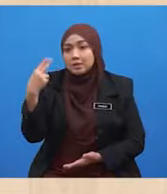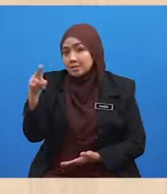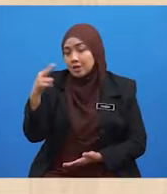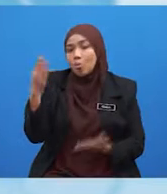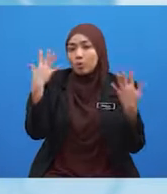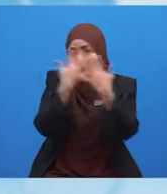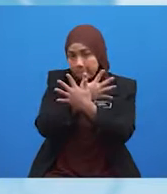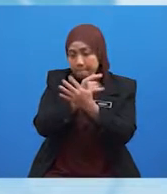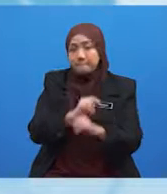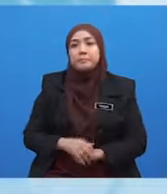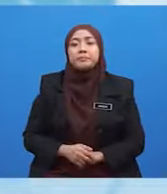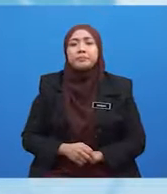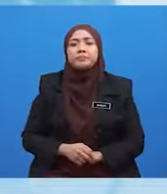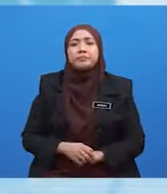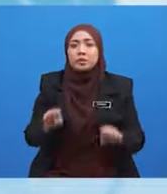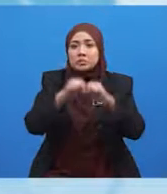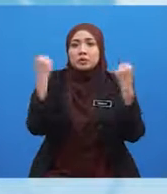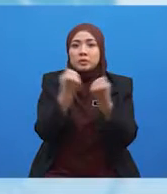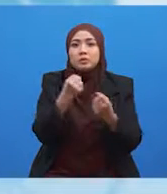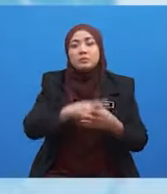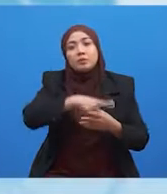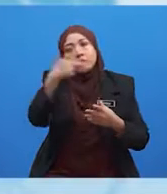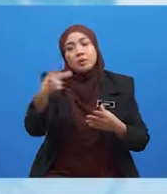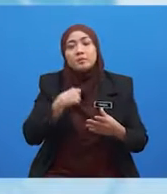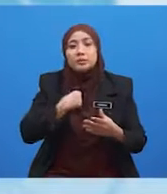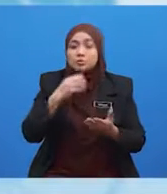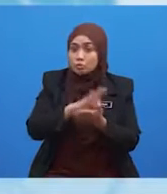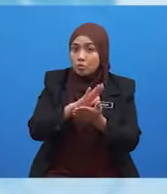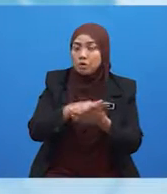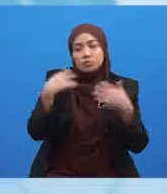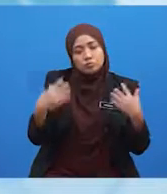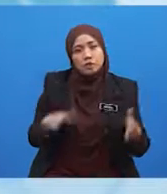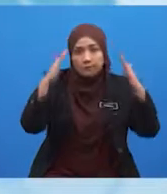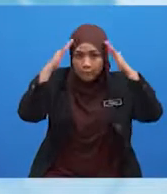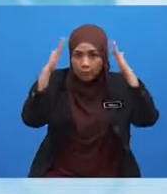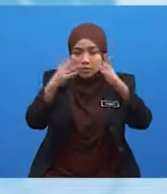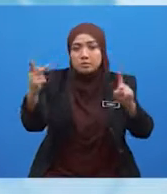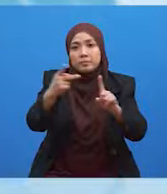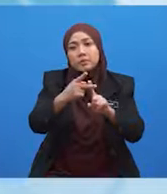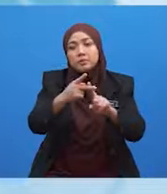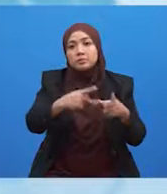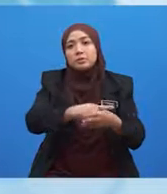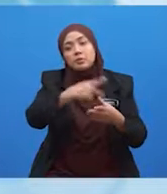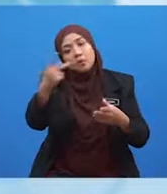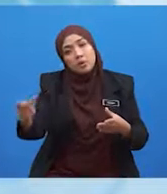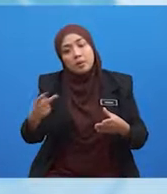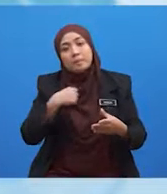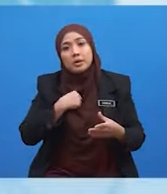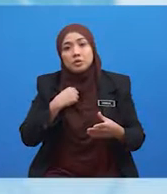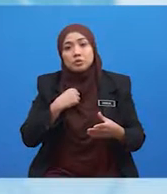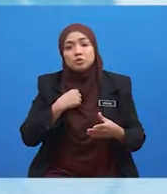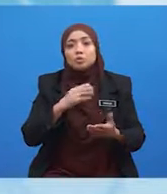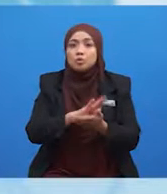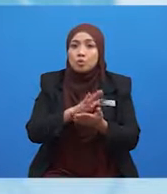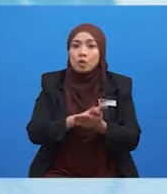waktu itu Syarikat pengeluar pakaian seragam sekolah setelah memfokus kepada pengeluaran pakaian seragam